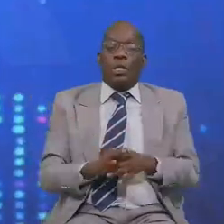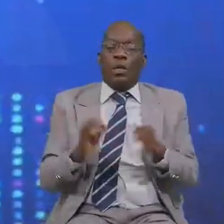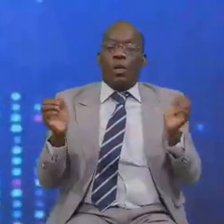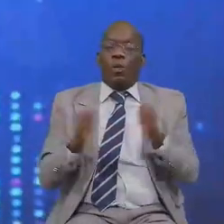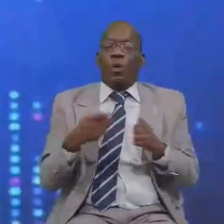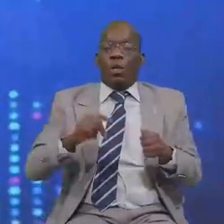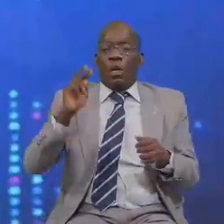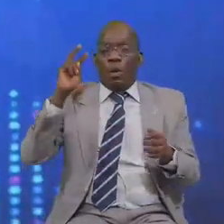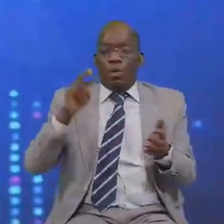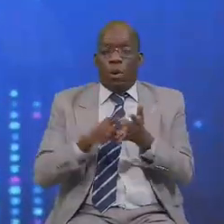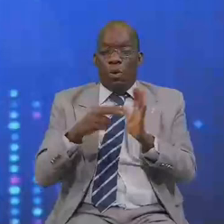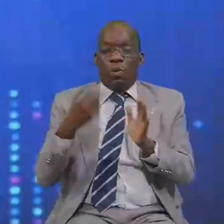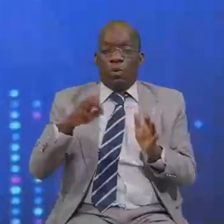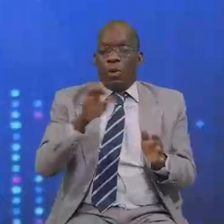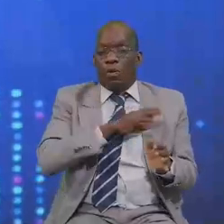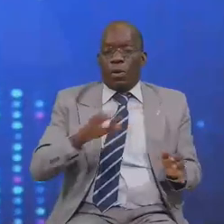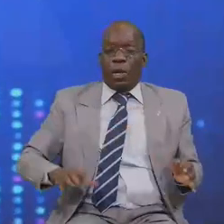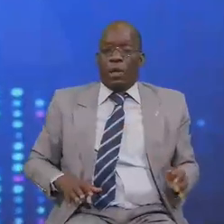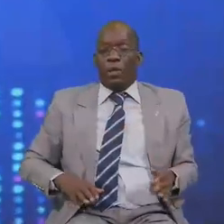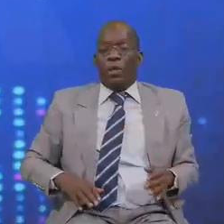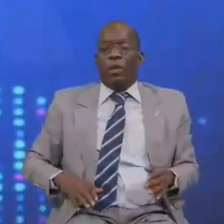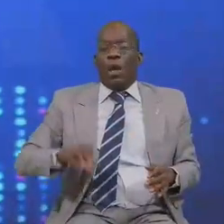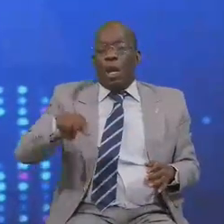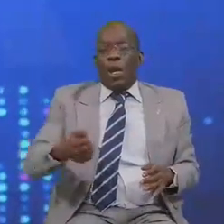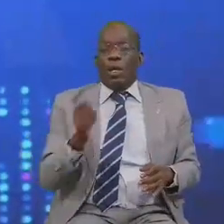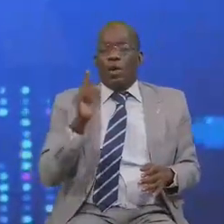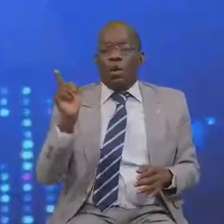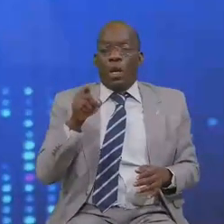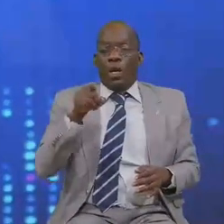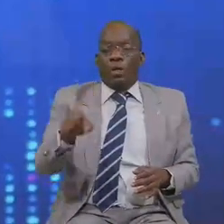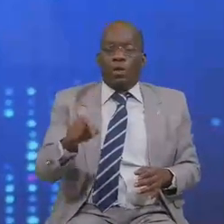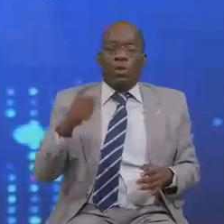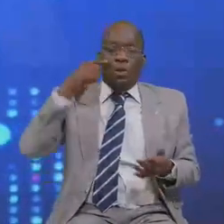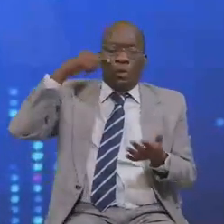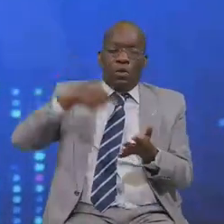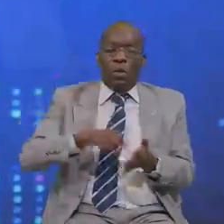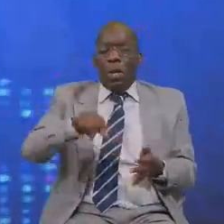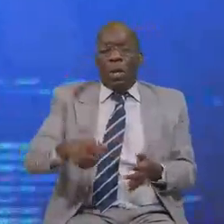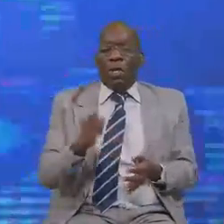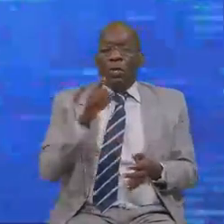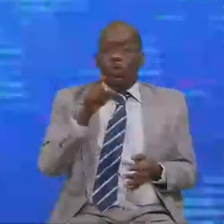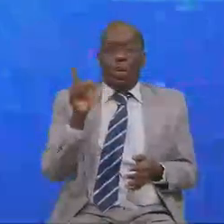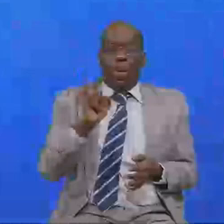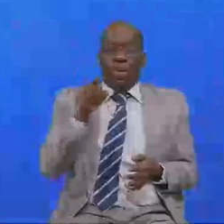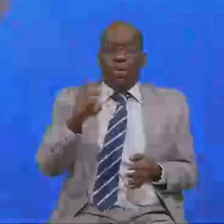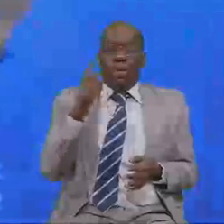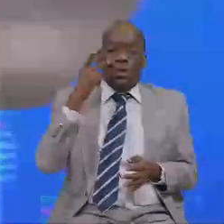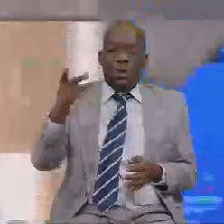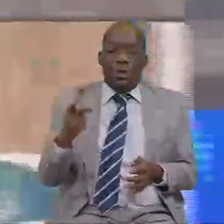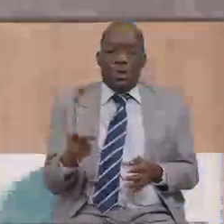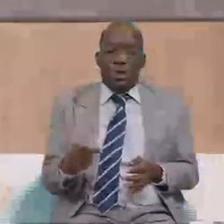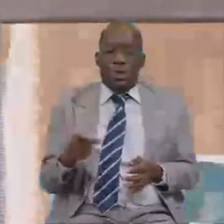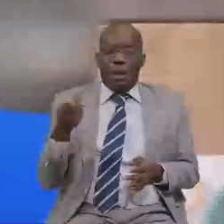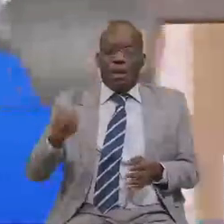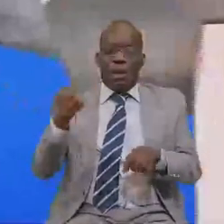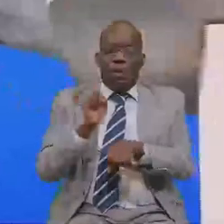partout tu te retrouves, partout tu découvres, partout tu détectes, partout